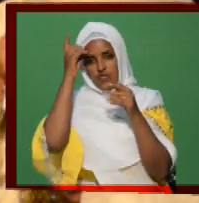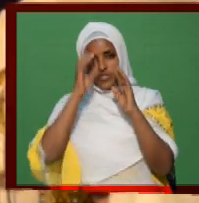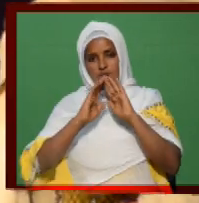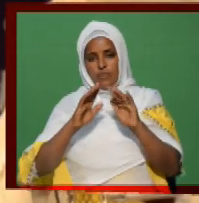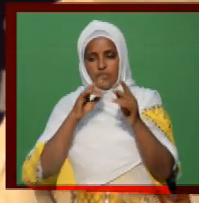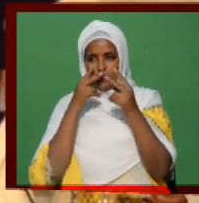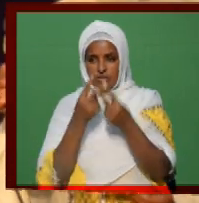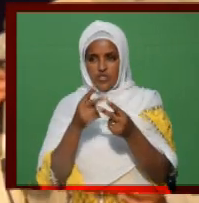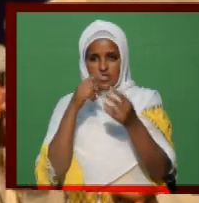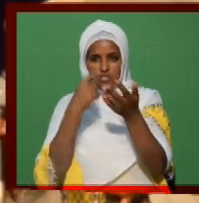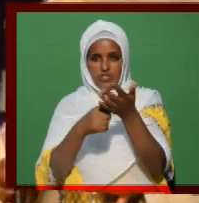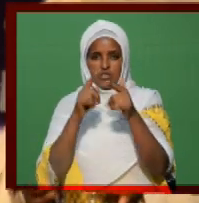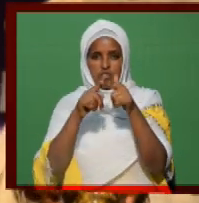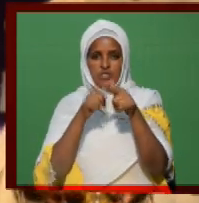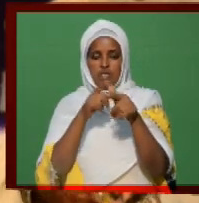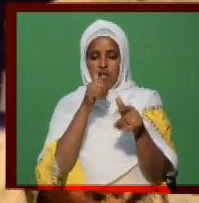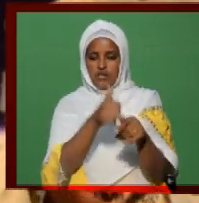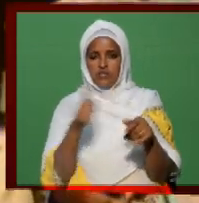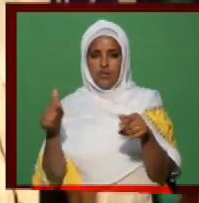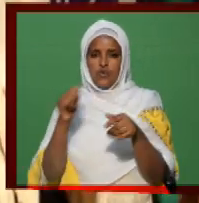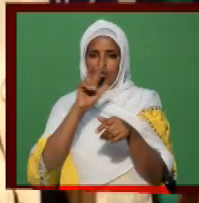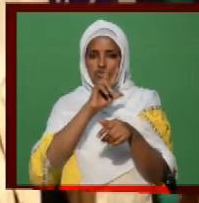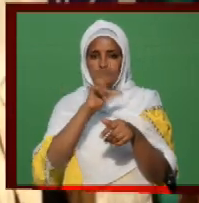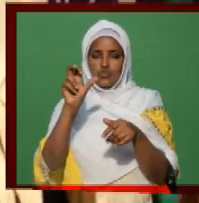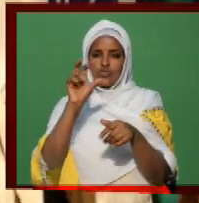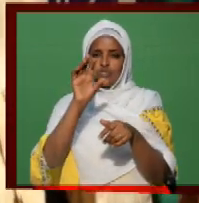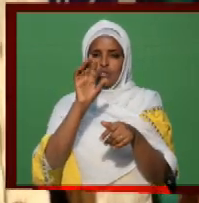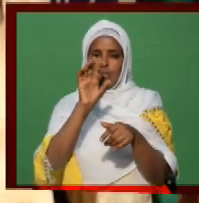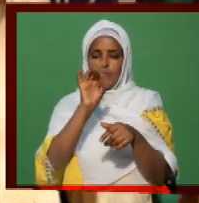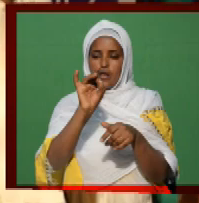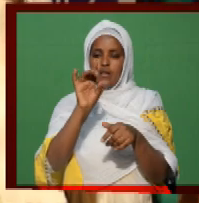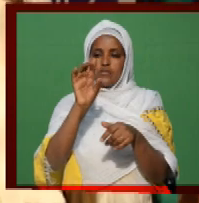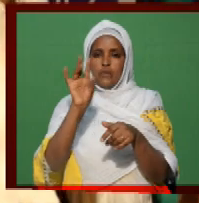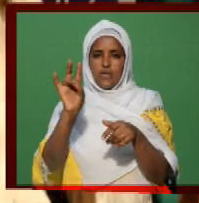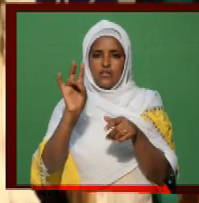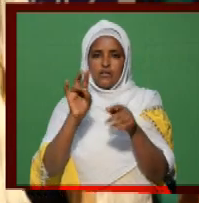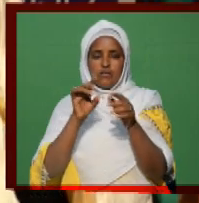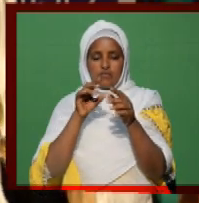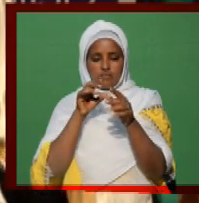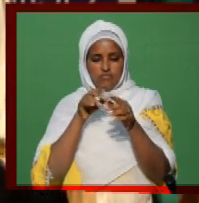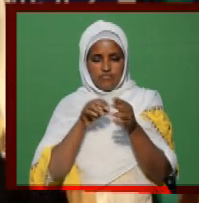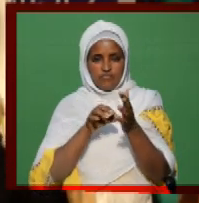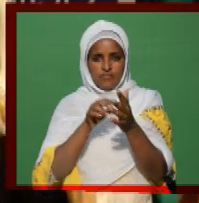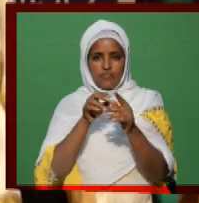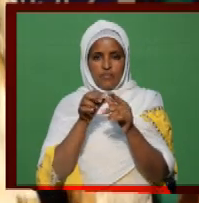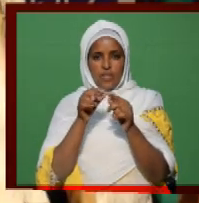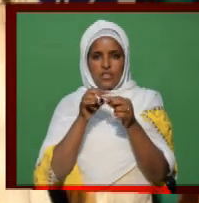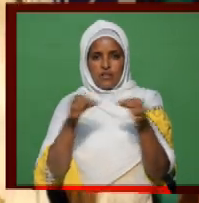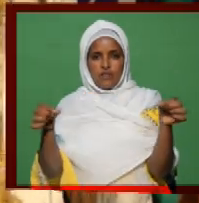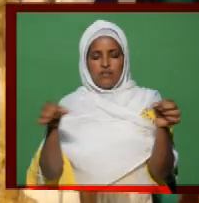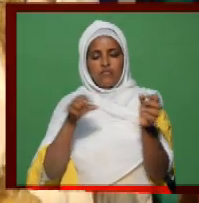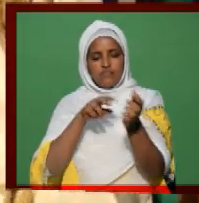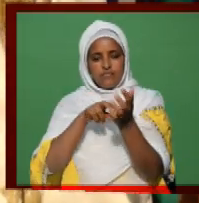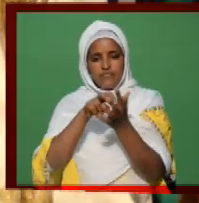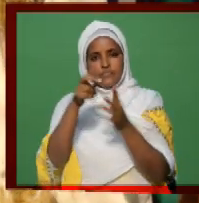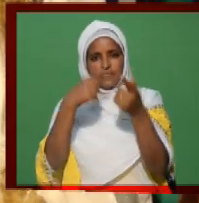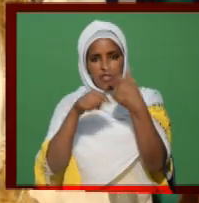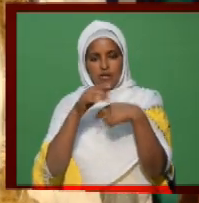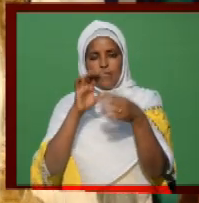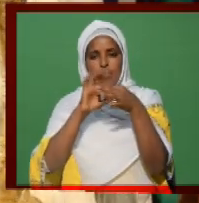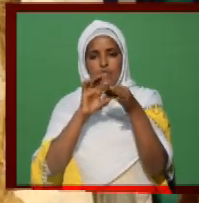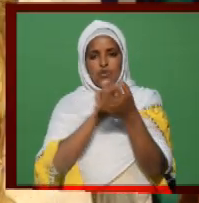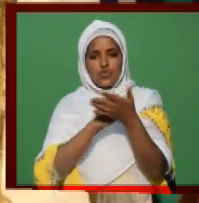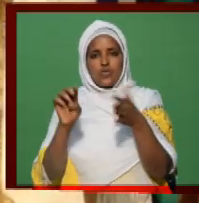በተመለከተ። እዚህ እንግዲህ ከአዲስ አበባ 387 ኪሎ ሜትር አቋርጠን ከአዲስ አበባ የመጣነው የማህበረ